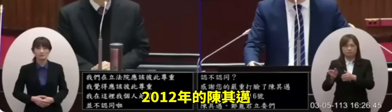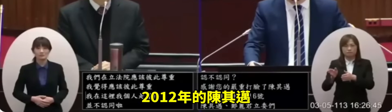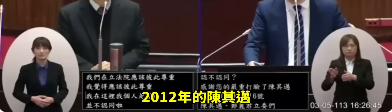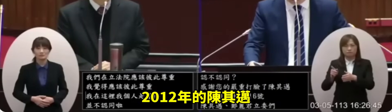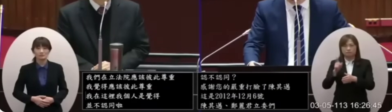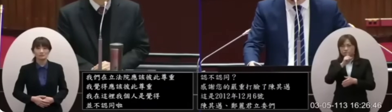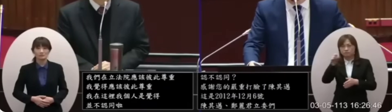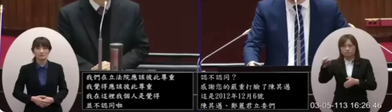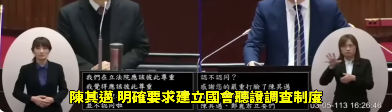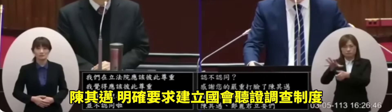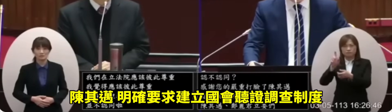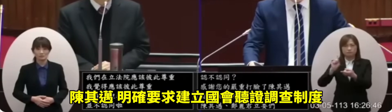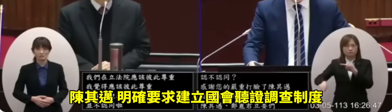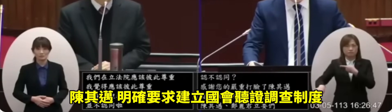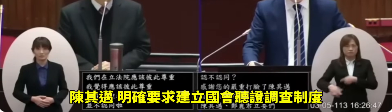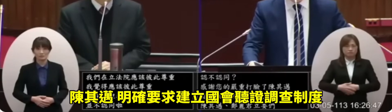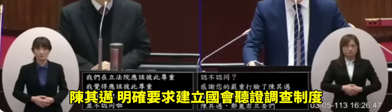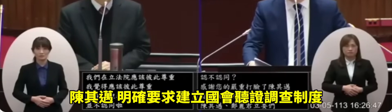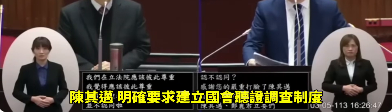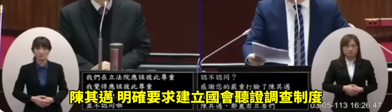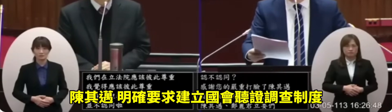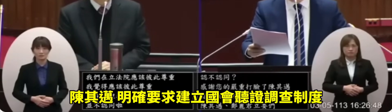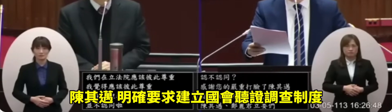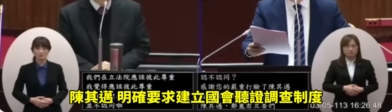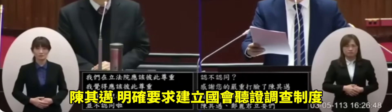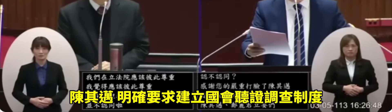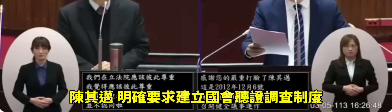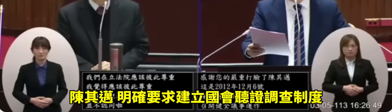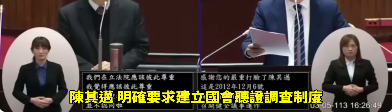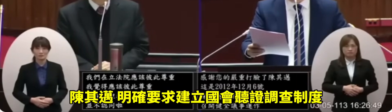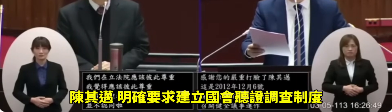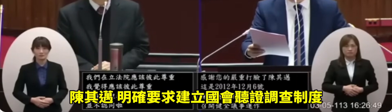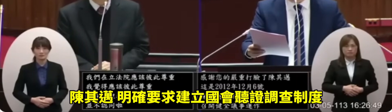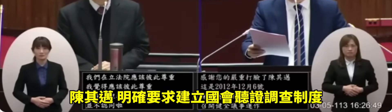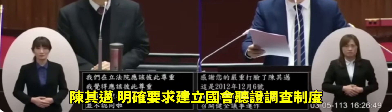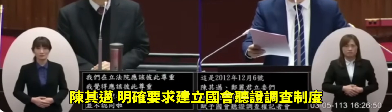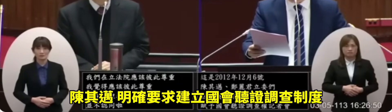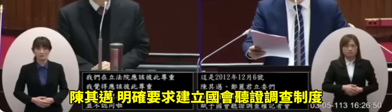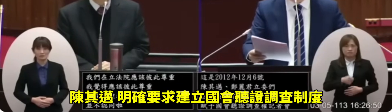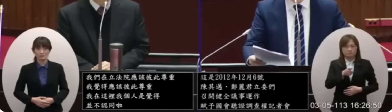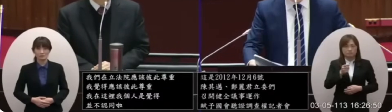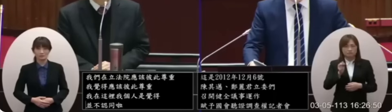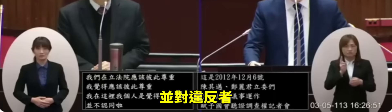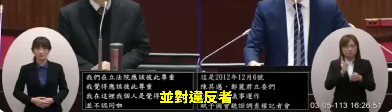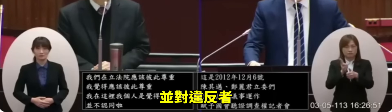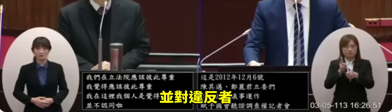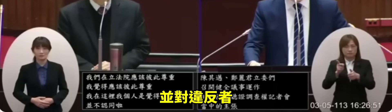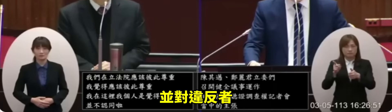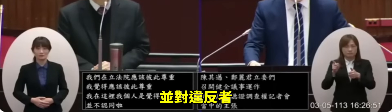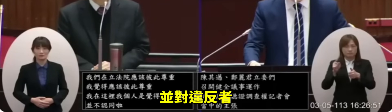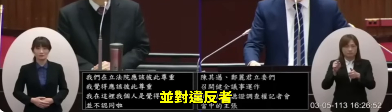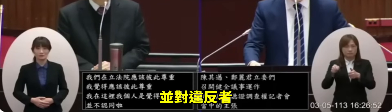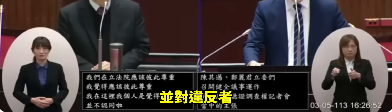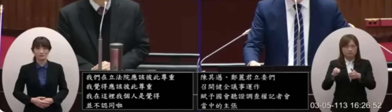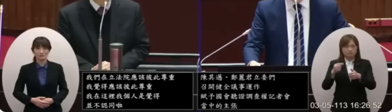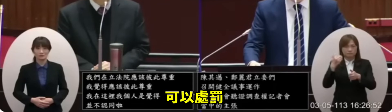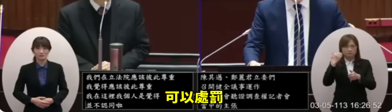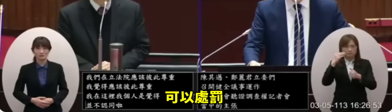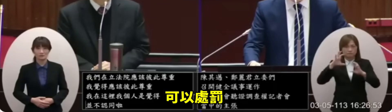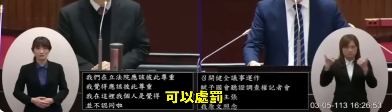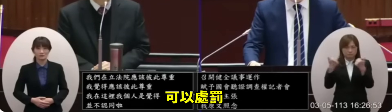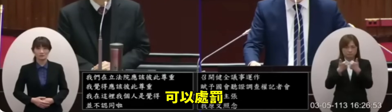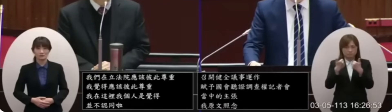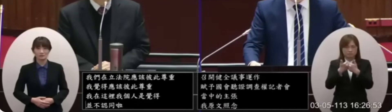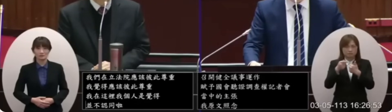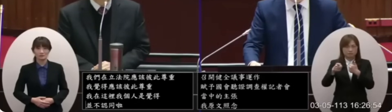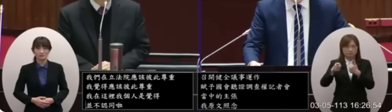陈其迈。陈其迈明确要求建立国会听证调查制度，并对违反者可予